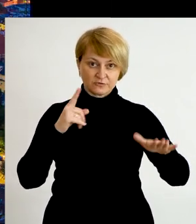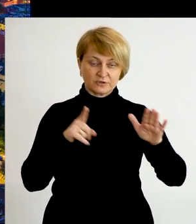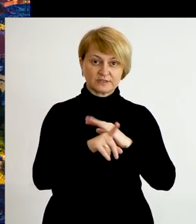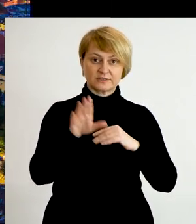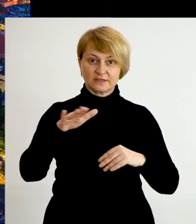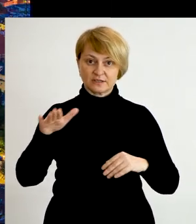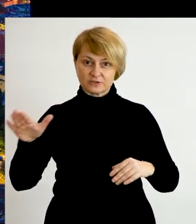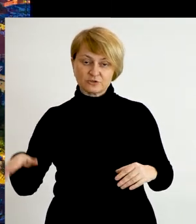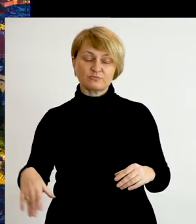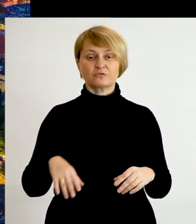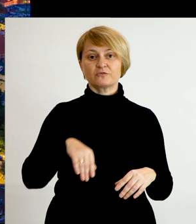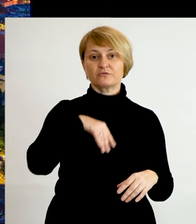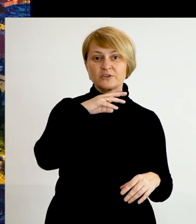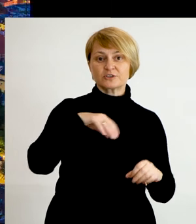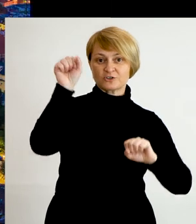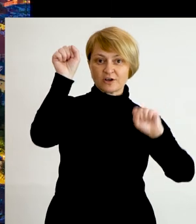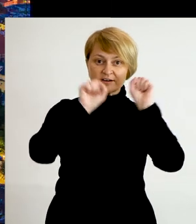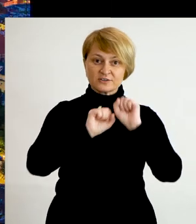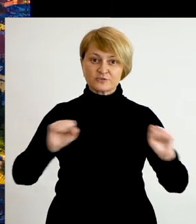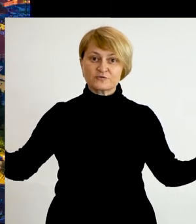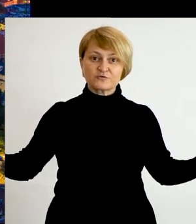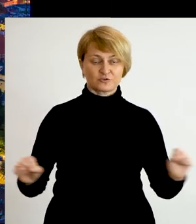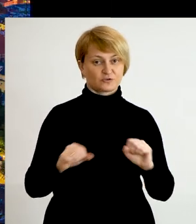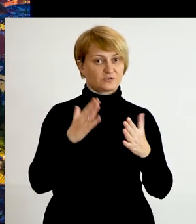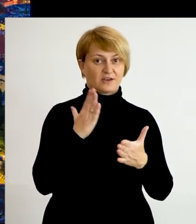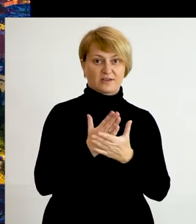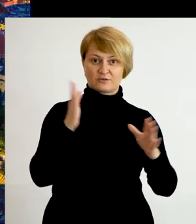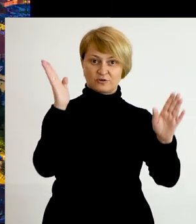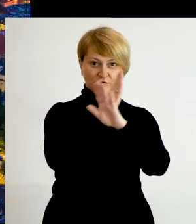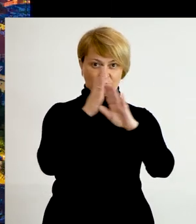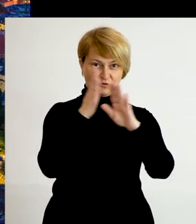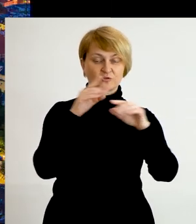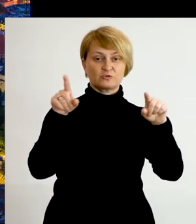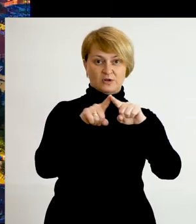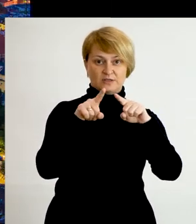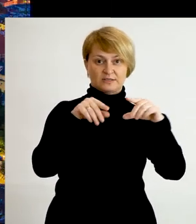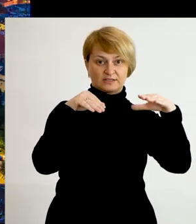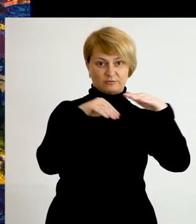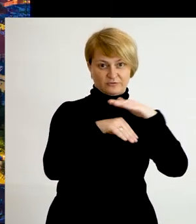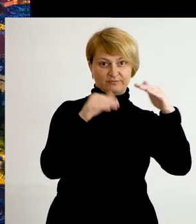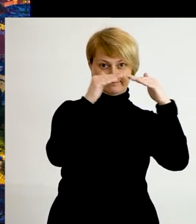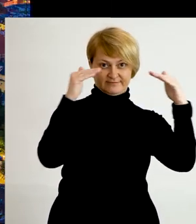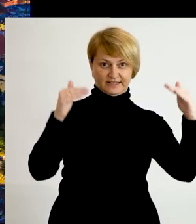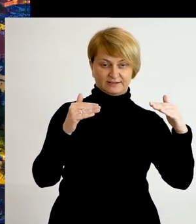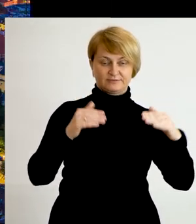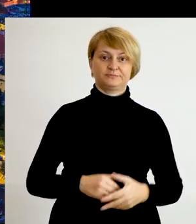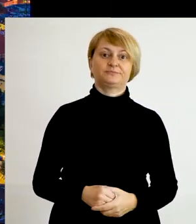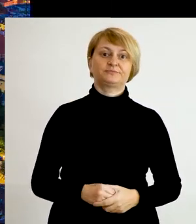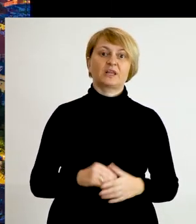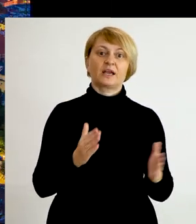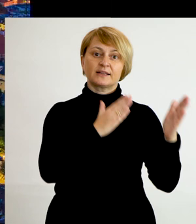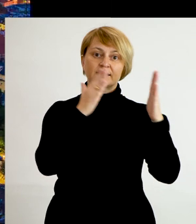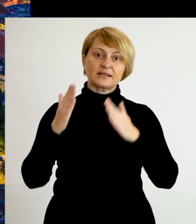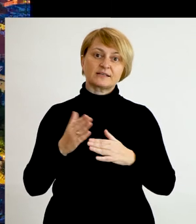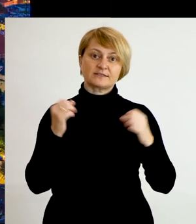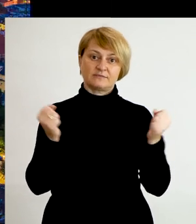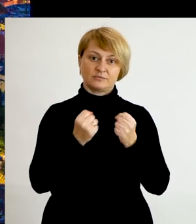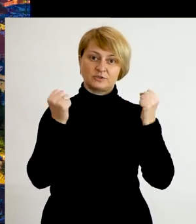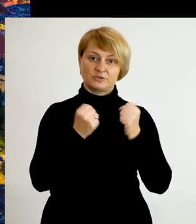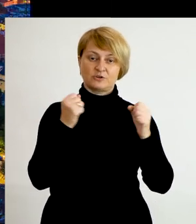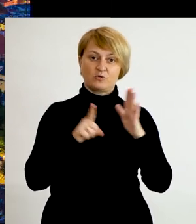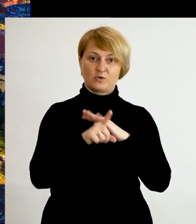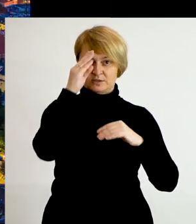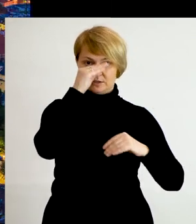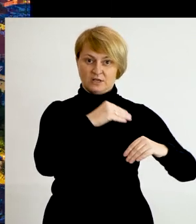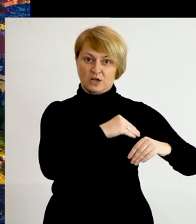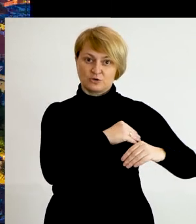które będą nareszcie mogły ćwiczyć nie tylko pod chmurką, ale również pod dachem. Kolejna inwestycja oświatowa,